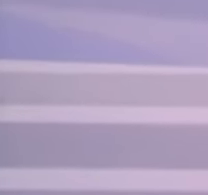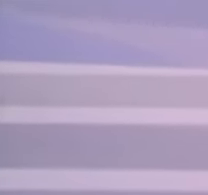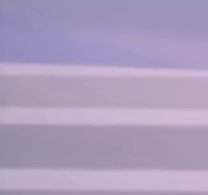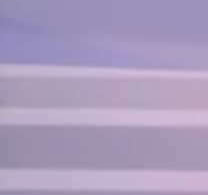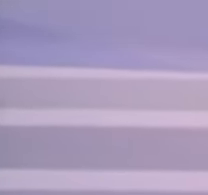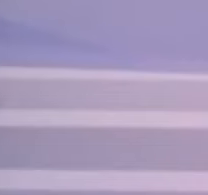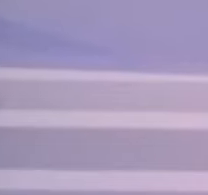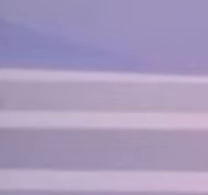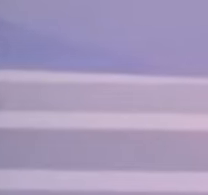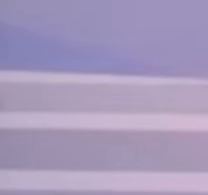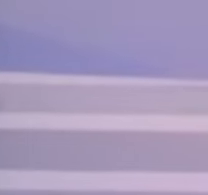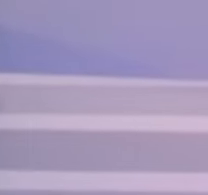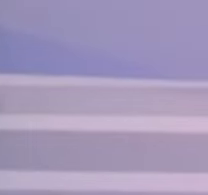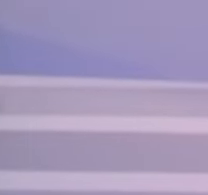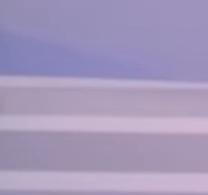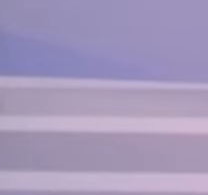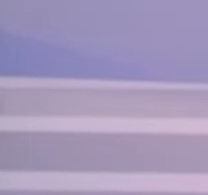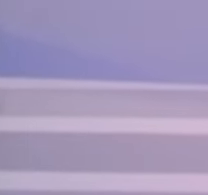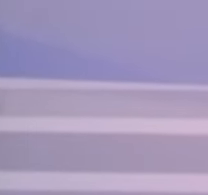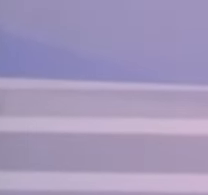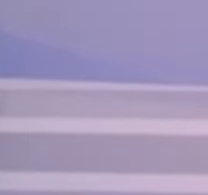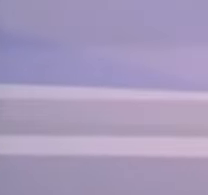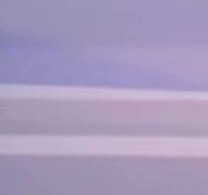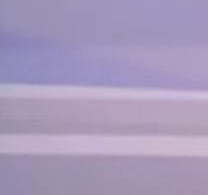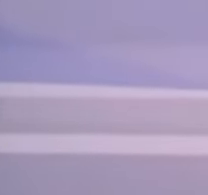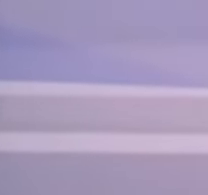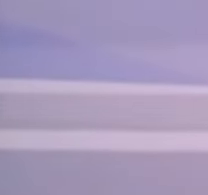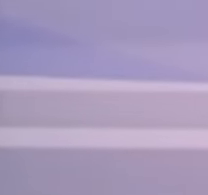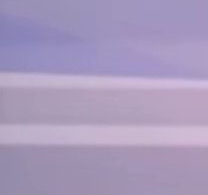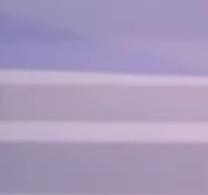GMA Integrated News sa YouTube. Sa mga kapuso